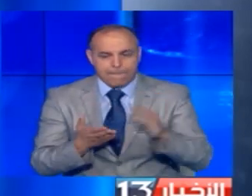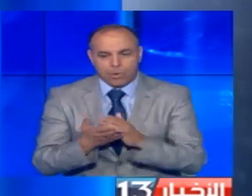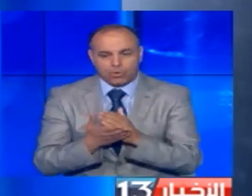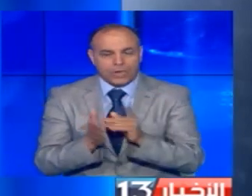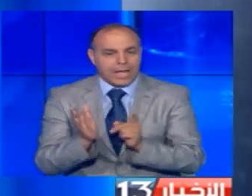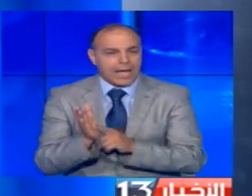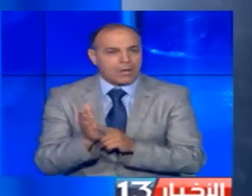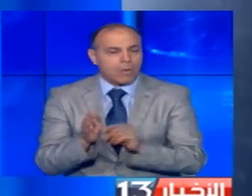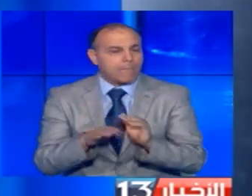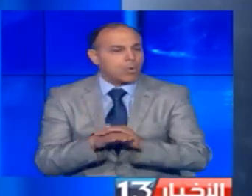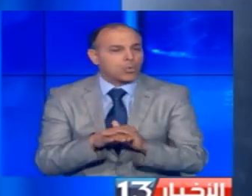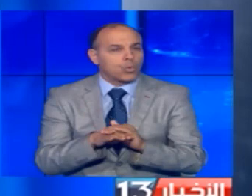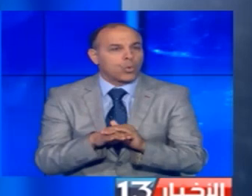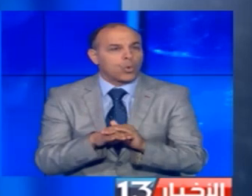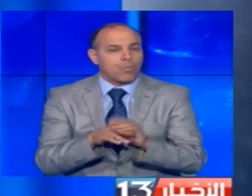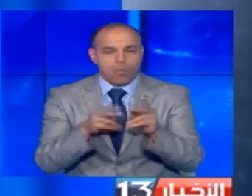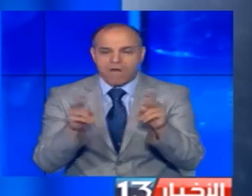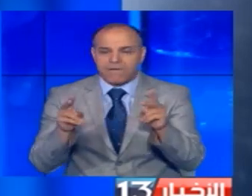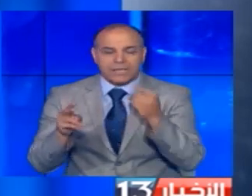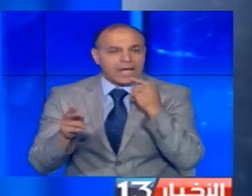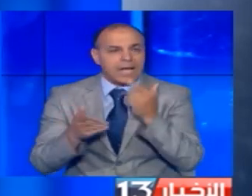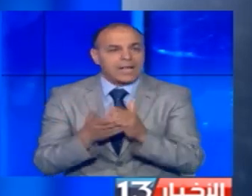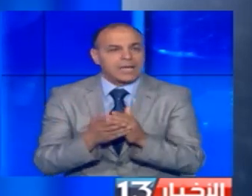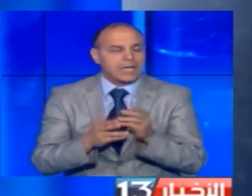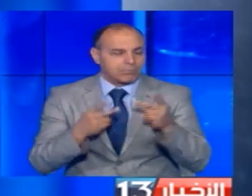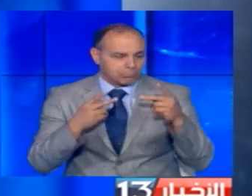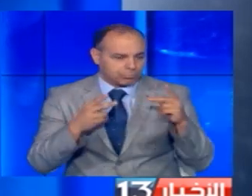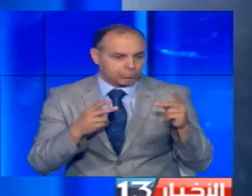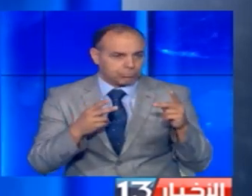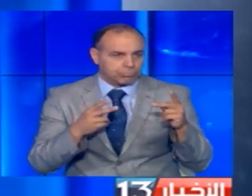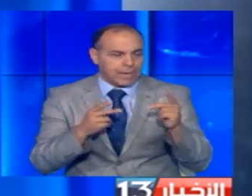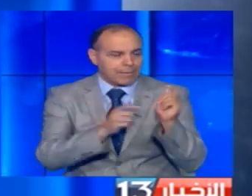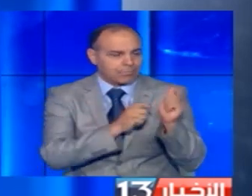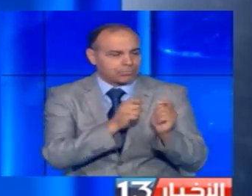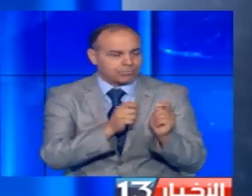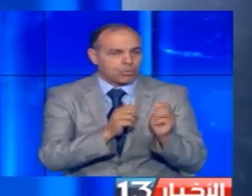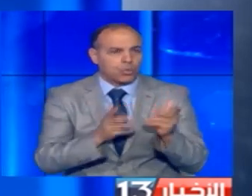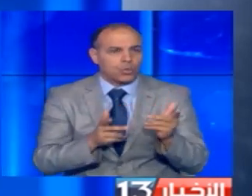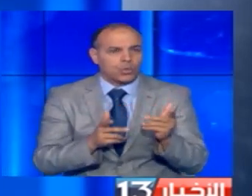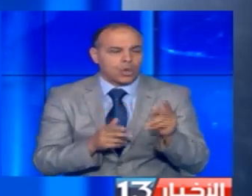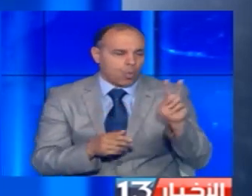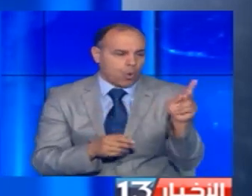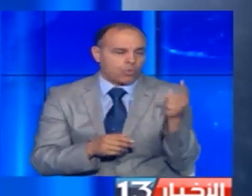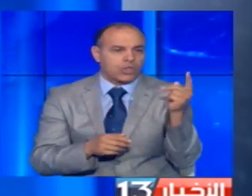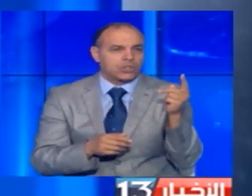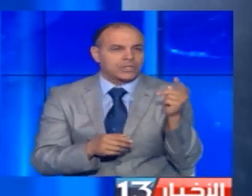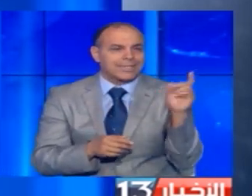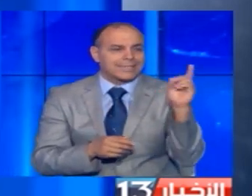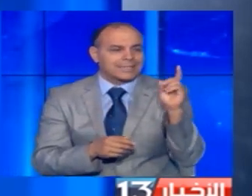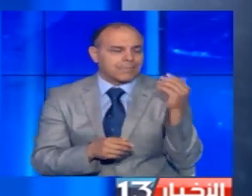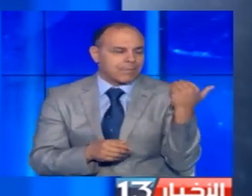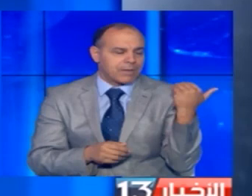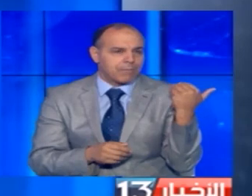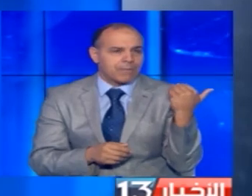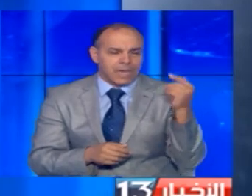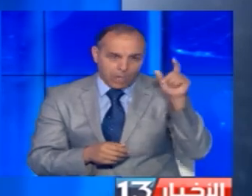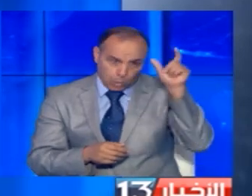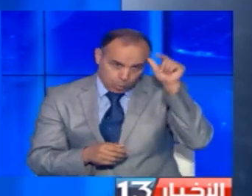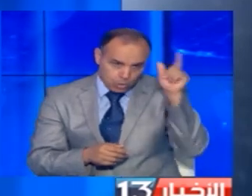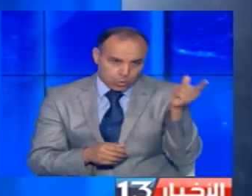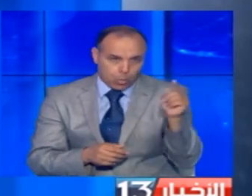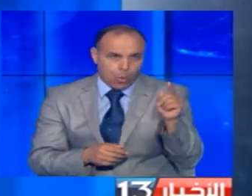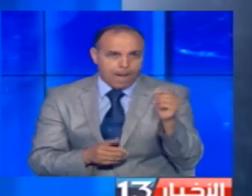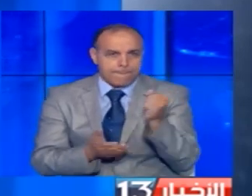القانون المتعلق بالموافقه على اتفاق القاره المبرم في الحادي والعشرين من ديسمبر الماضي بين الجمهوريه التونسيه